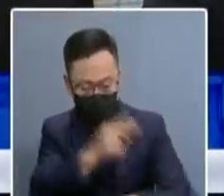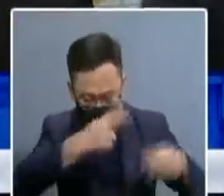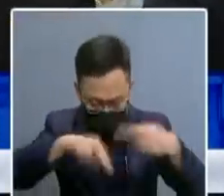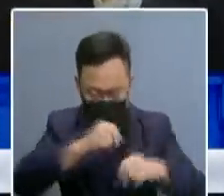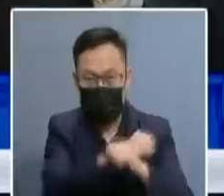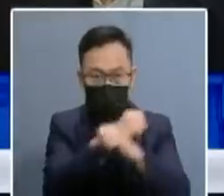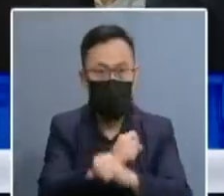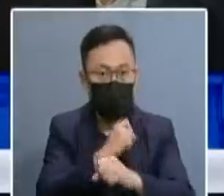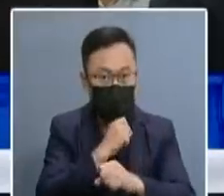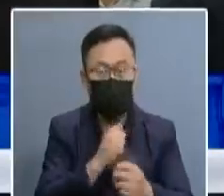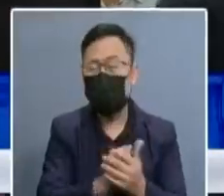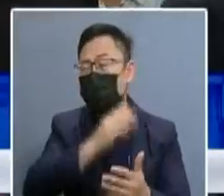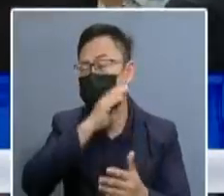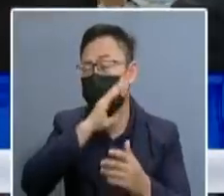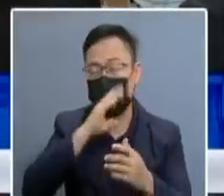ทั้ง 6,400